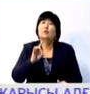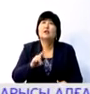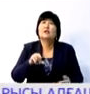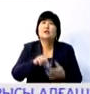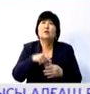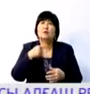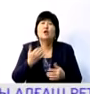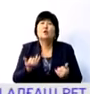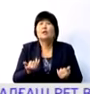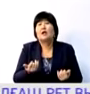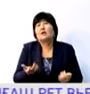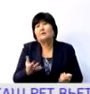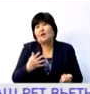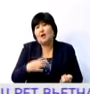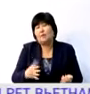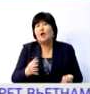еді. Бірақ амалғанша